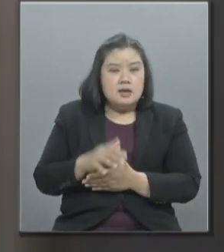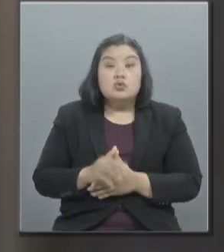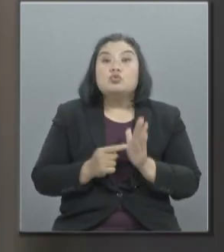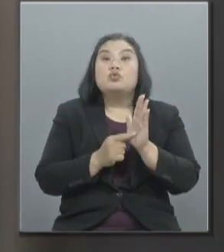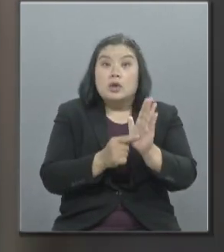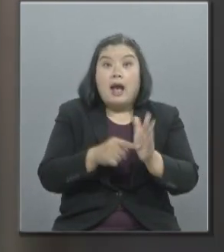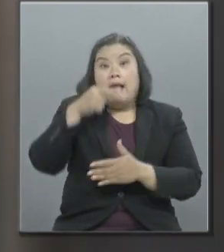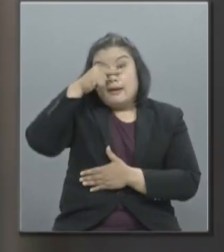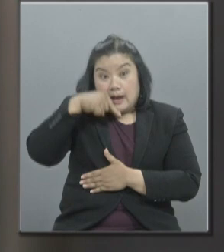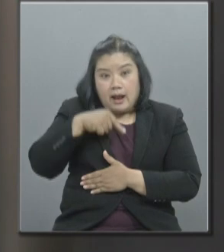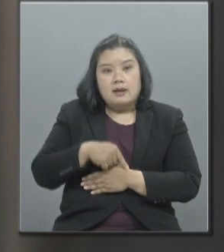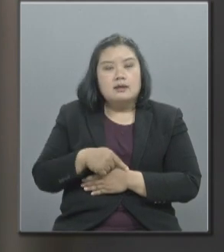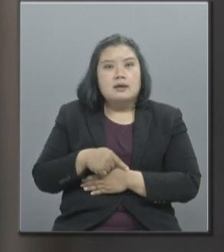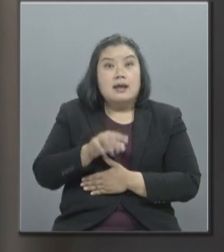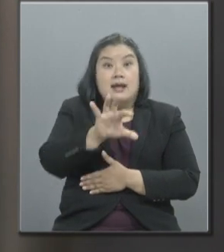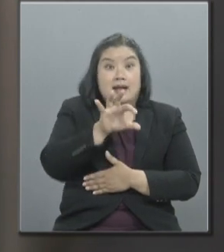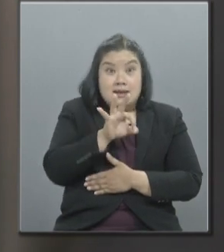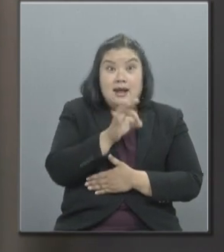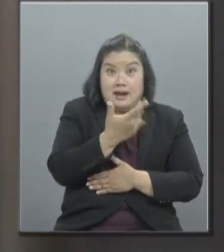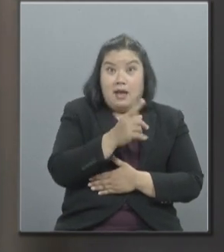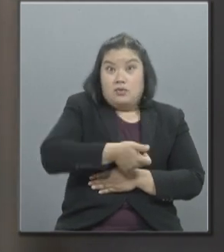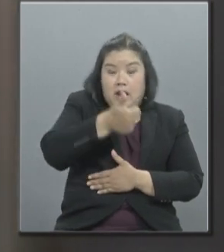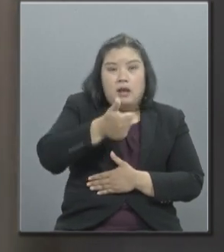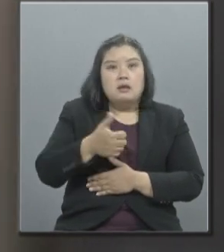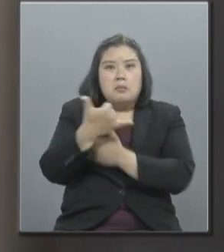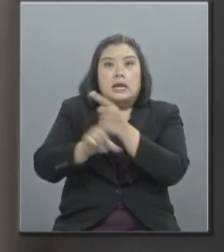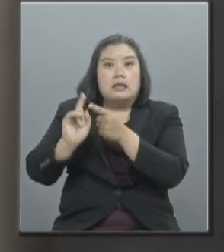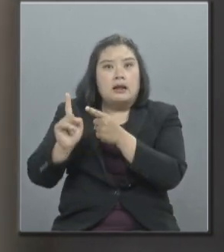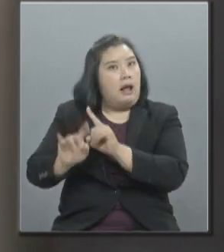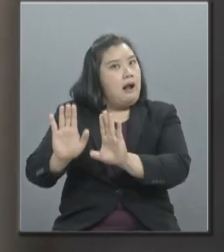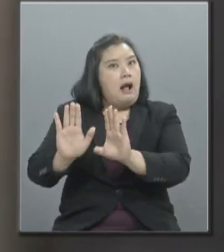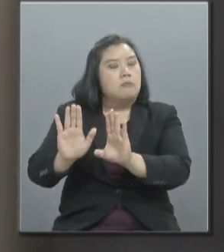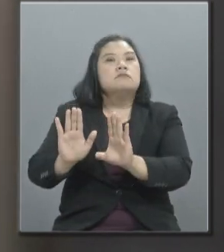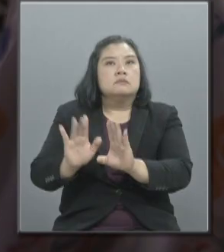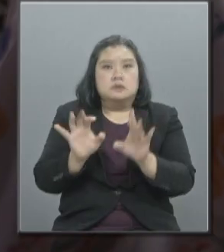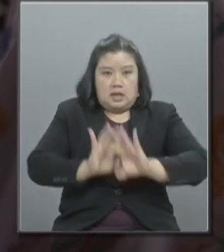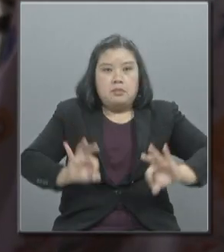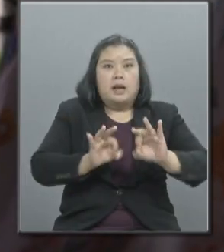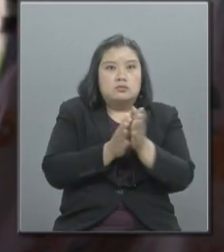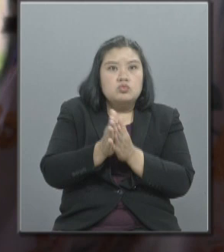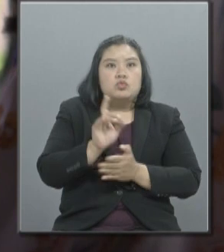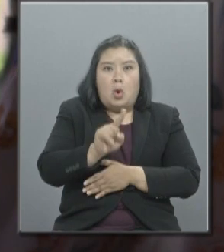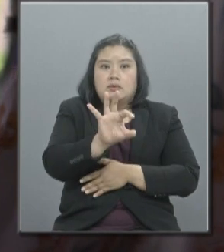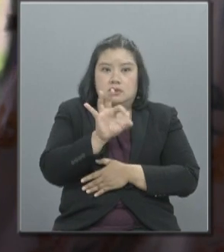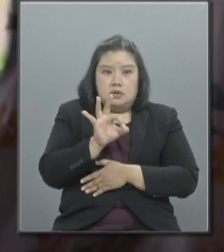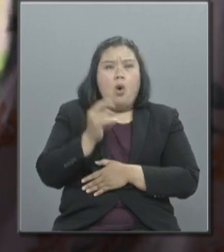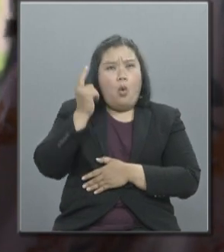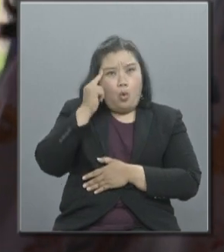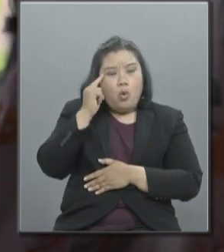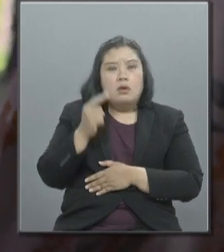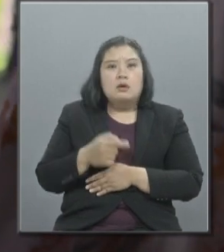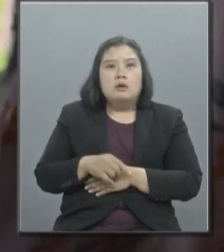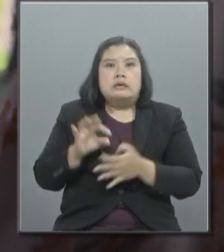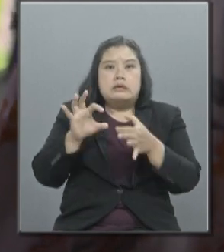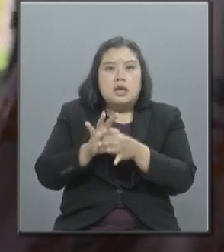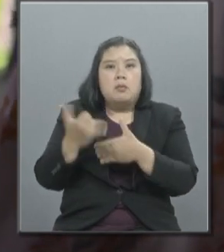ติเมืองไทยเนี่ยได้มาเจ้าหนึ่งเจ้าอื่นห้ามฉายละเป็นต้นเพราะฉะนั้นเรื่องพวกนี้เป็นการคัดสรรแม้ดูเหมือนว่าเอาสารคดีจากต่างประเทศมาฉาย